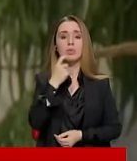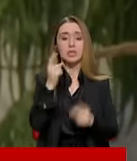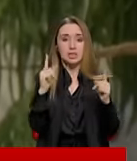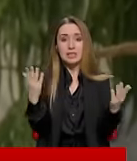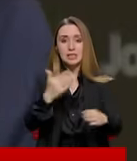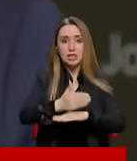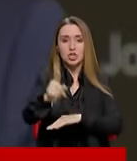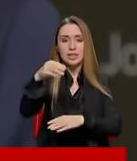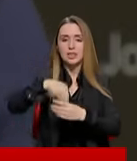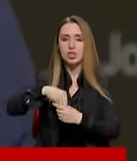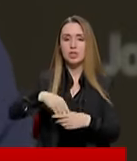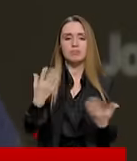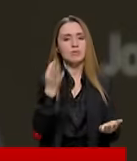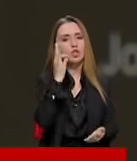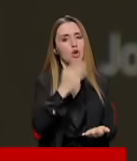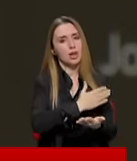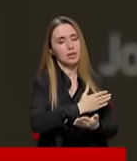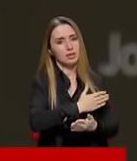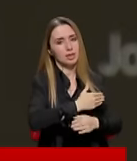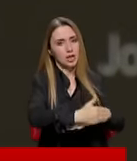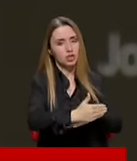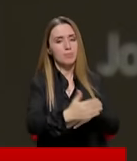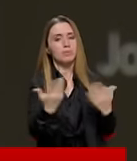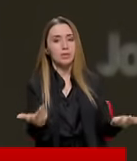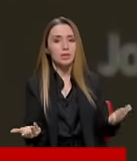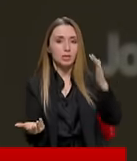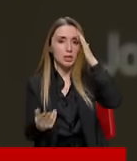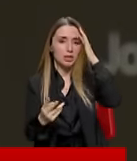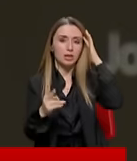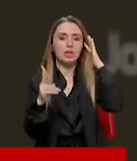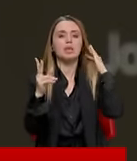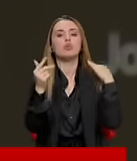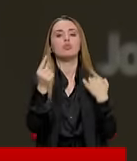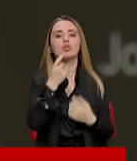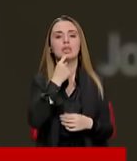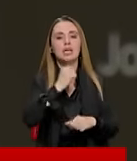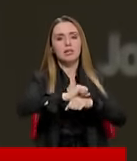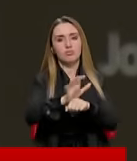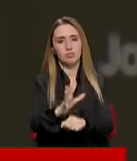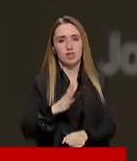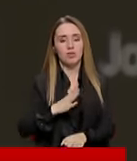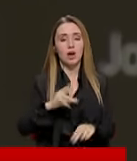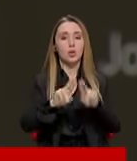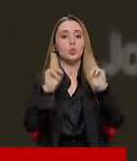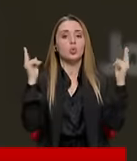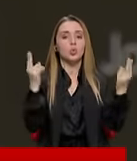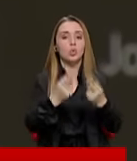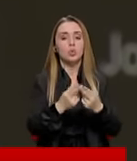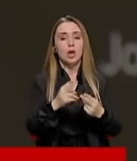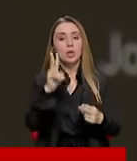sizin için Vallah Efendim şöyle geçti Tabii ki 2,5 yılı pandemi ile geçti bu dünyanın hiç